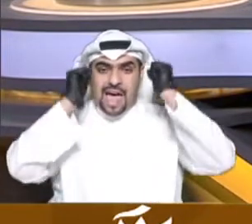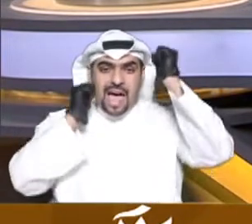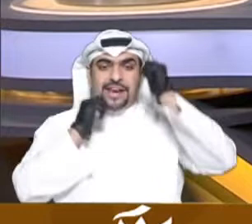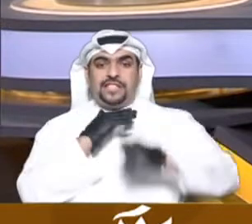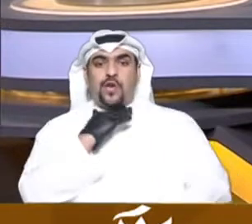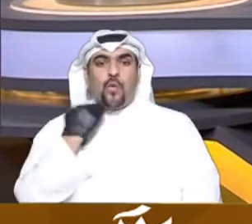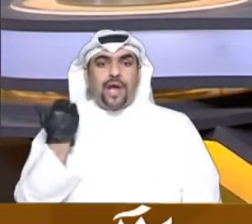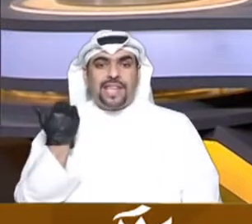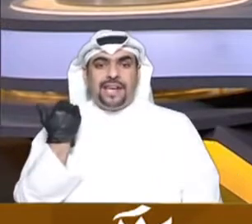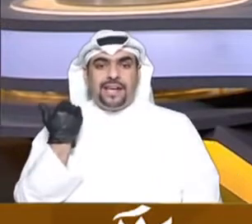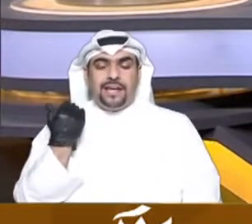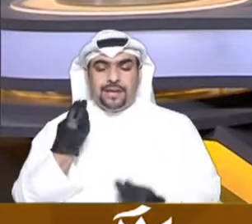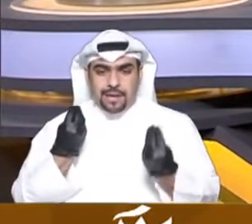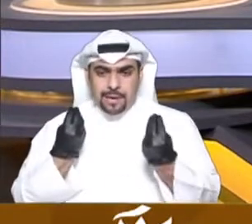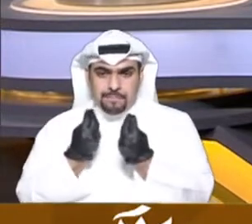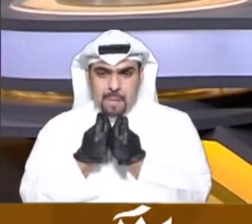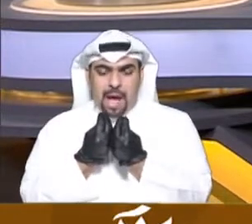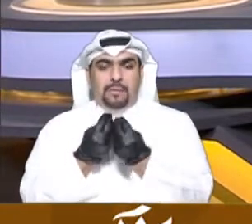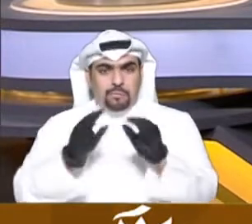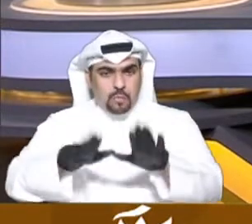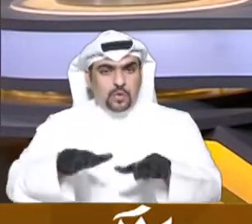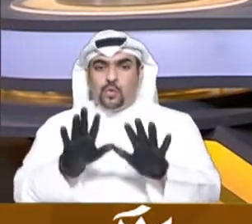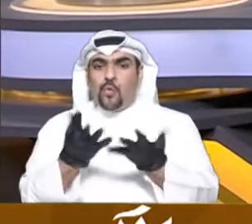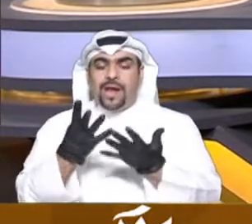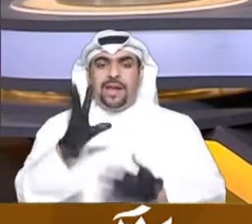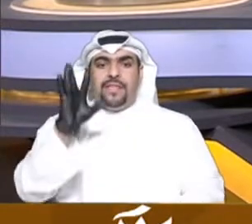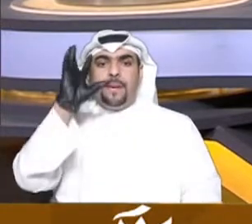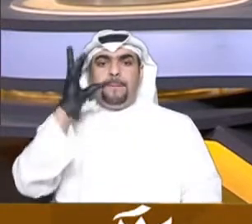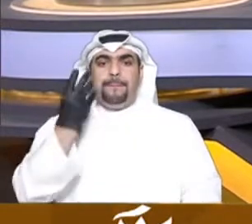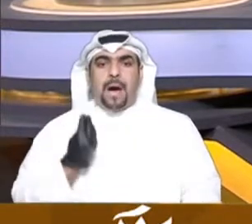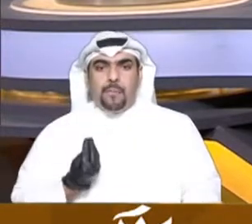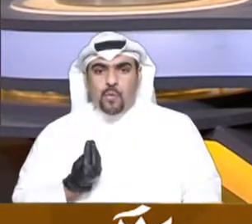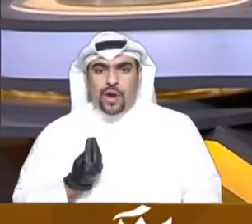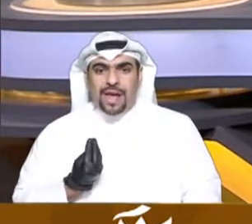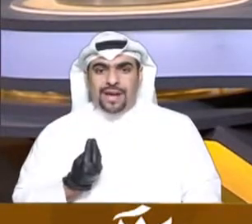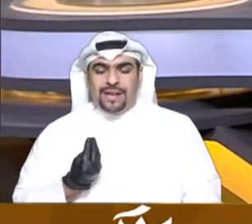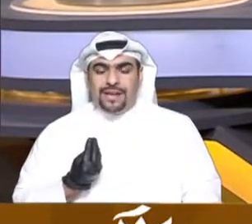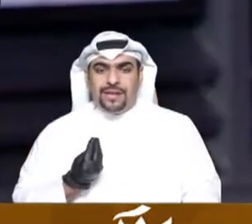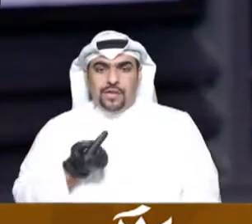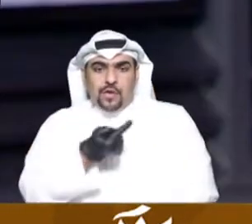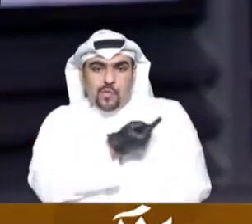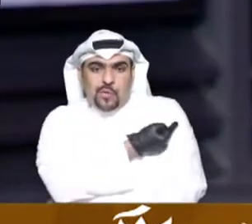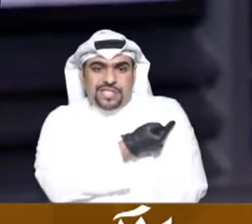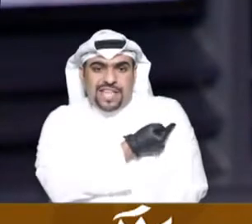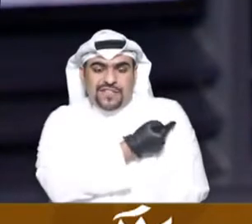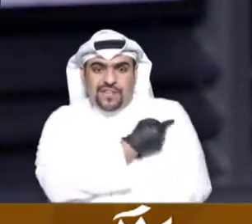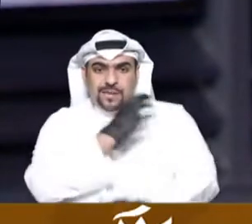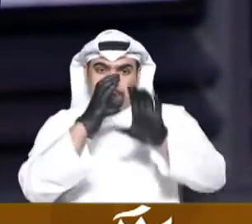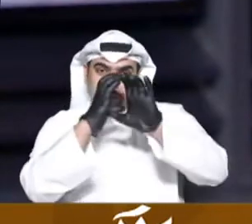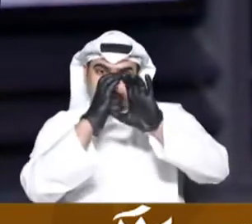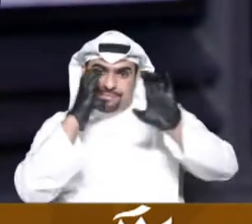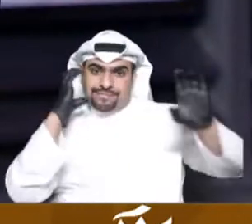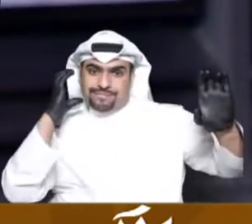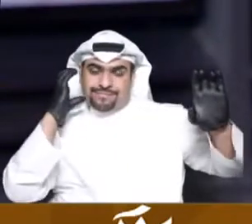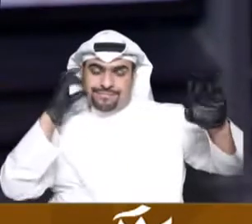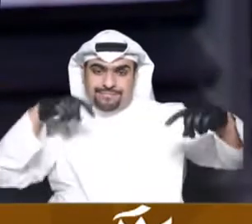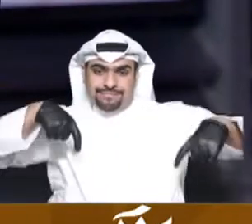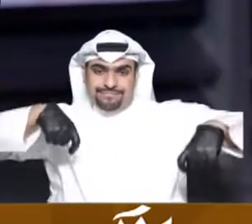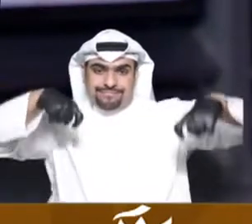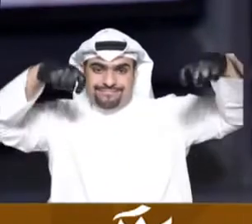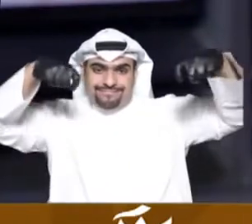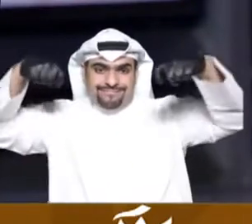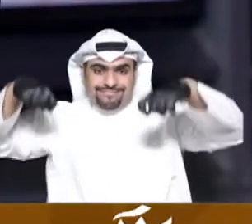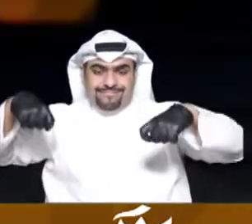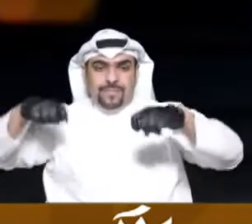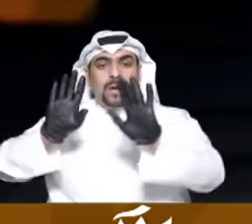في الحرس متواجدين في المهبوله من خلال العيادات المستشفى الميداني المتواجد الميداني. شفت الحين يعني امكانيات